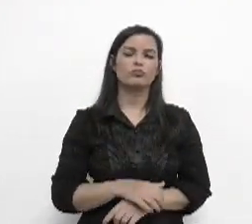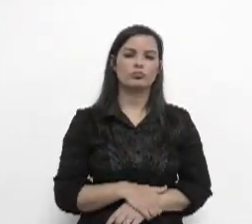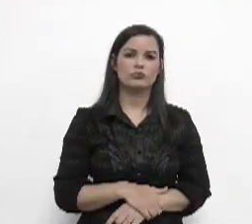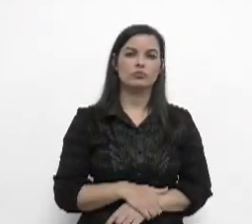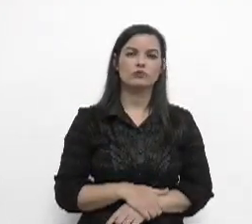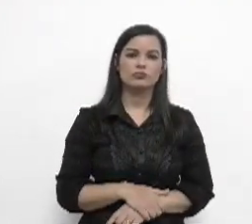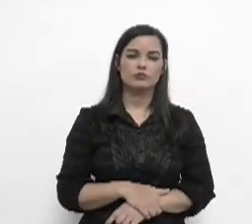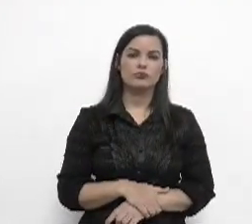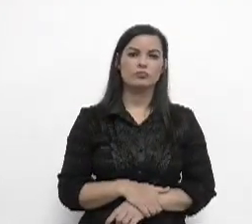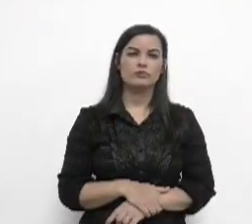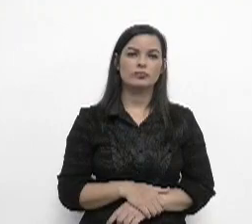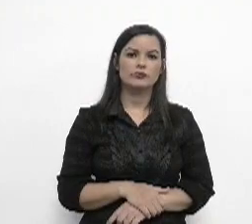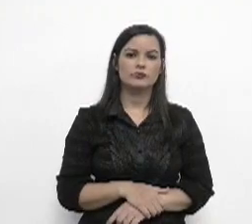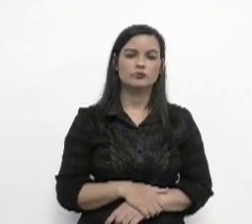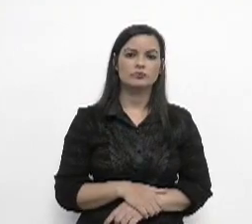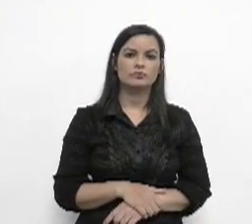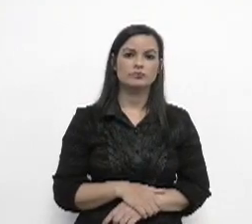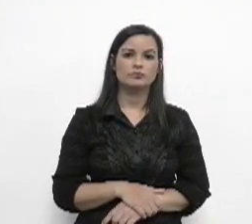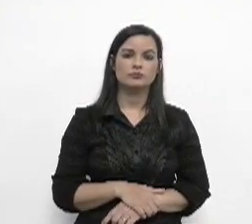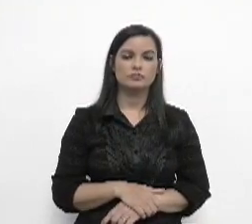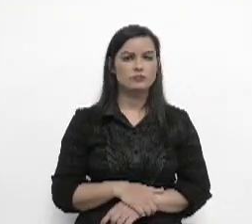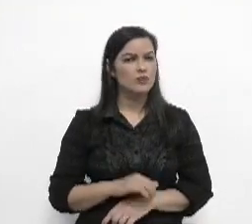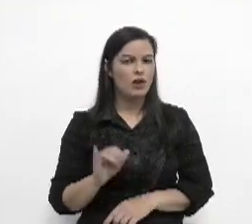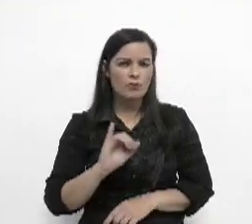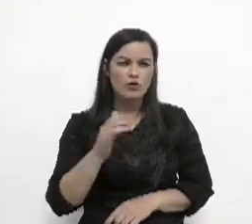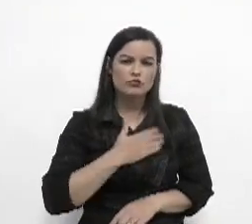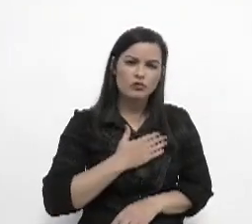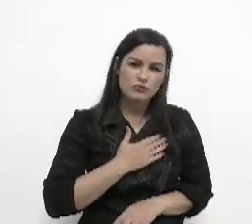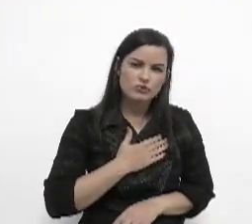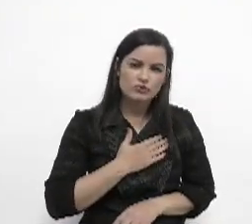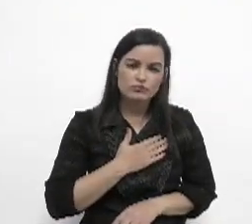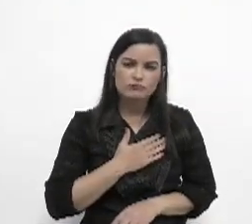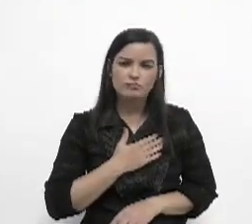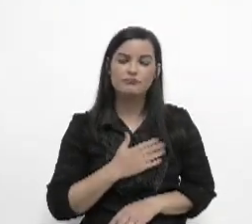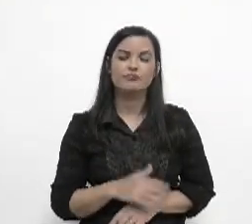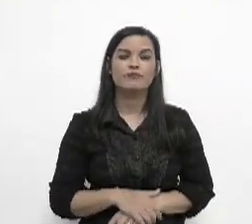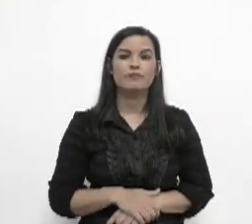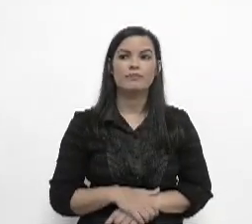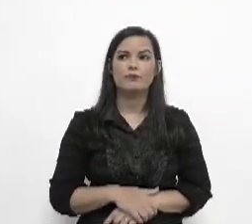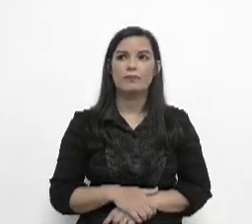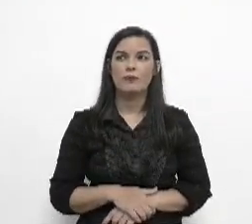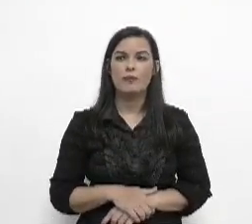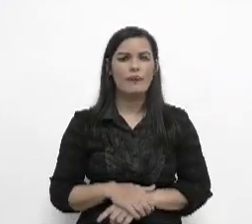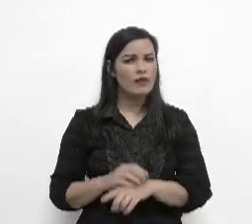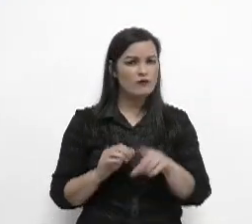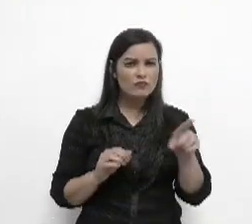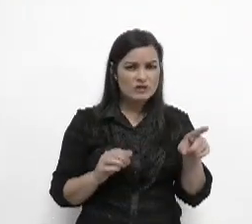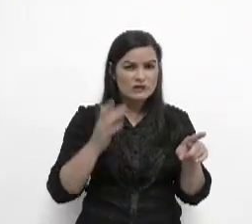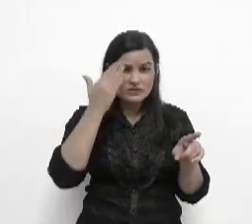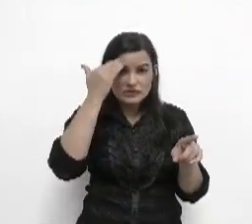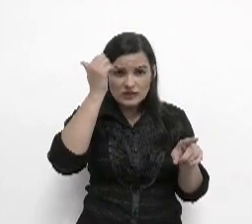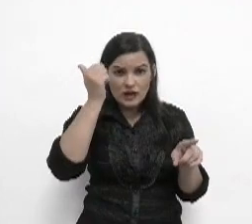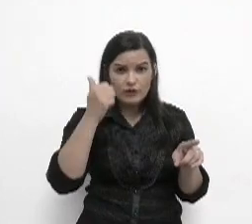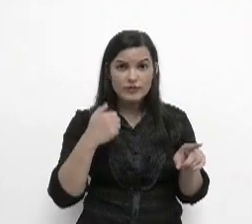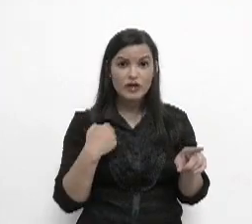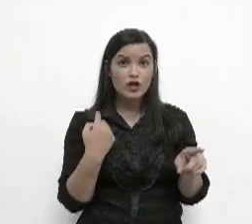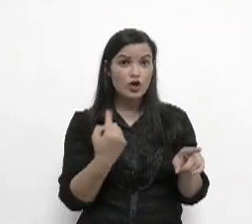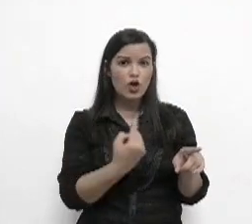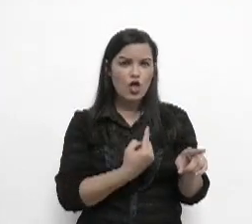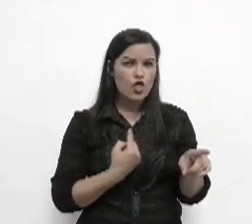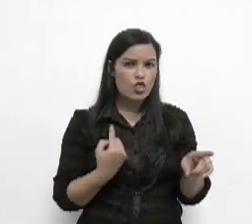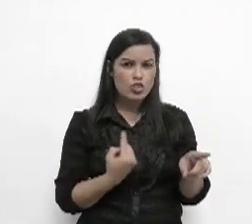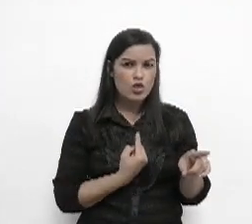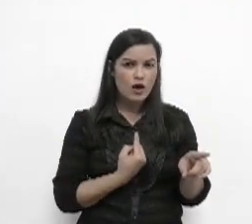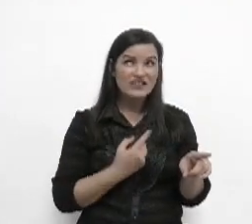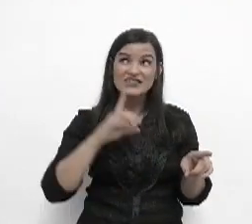가진 조건과 우리의 어떤 갖추어짐 때문에 하나님께 부름받은 것이 아니라는 것을 아십니까? saiba que vocês sabiam que nós não fomos chamados de acordo com a nossa